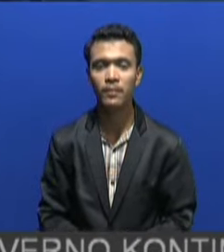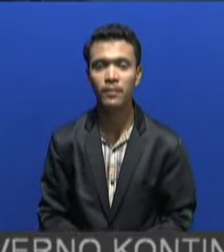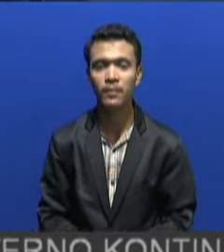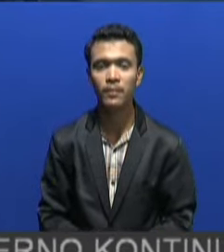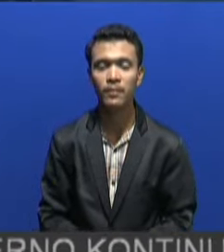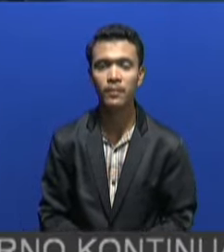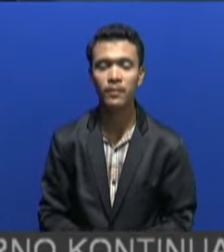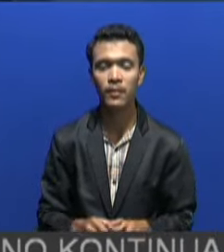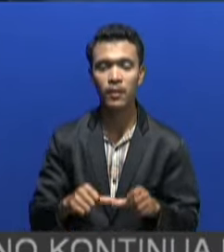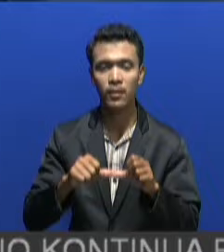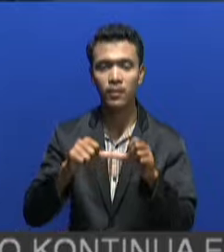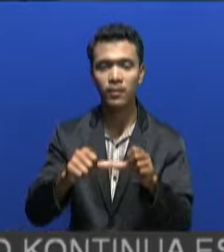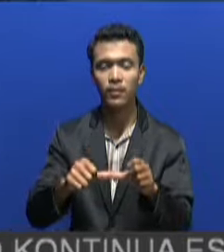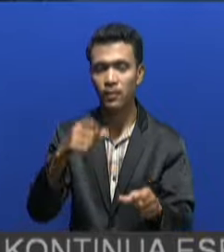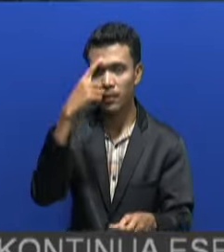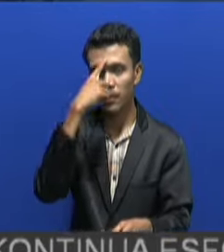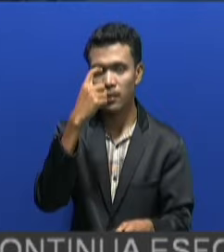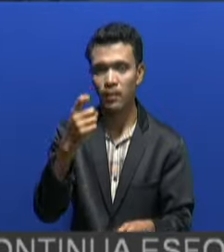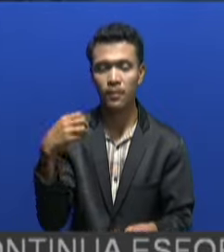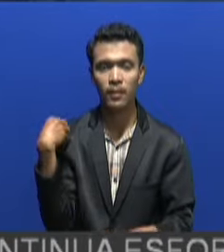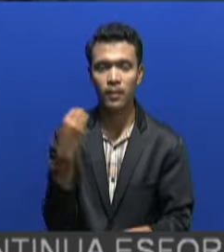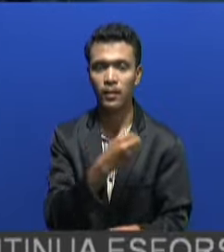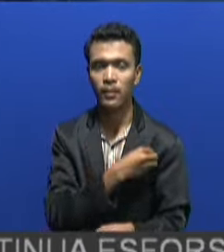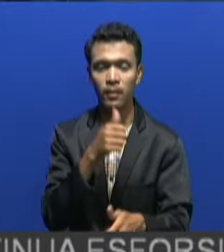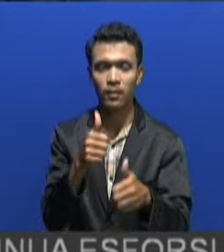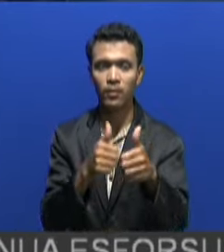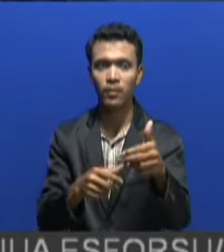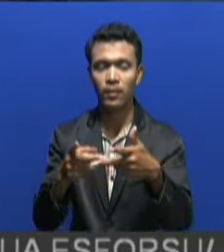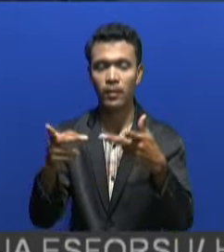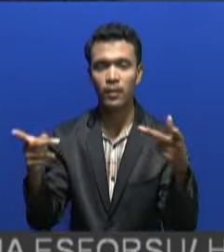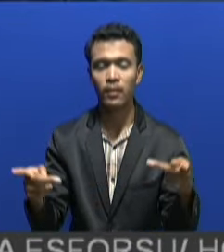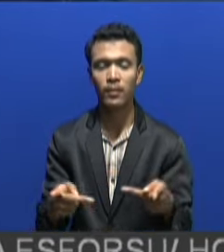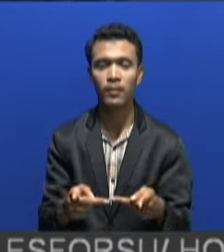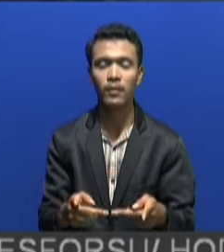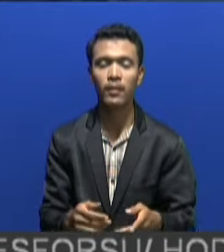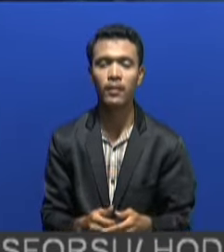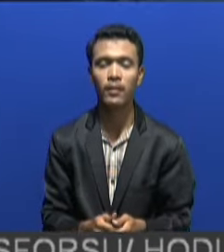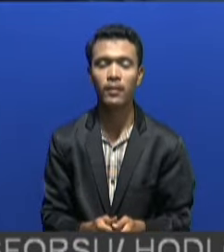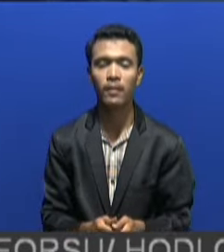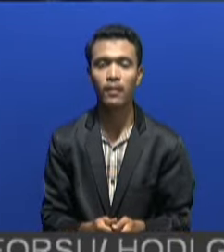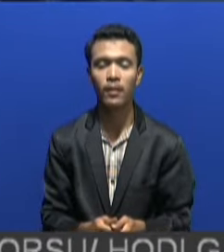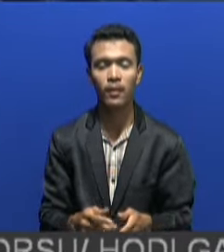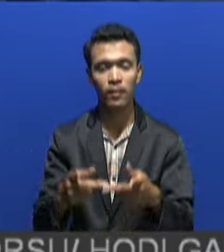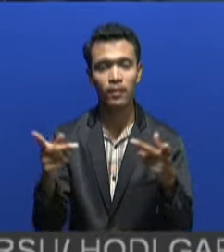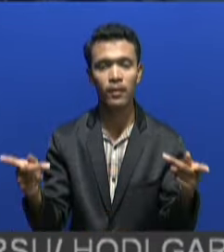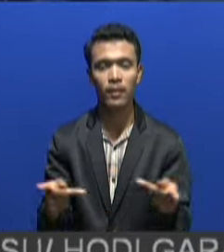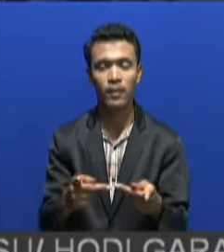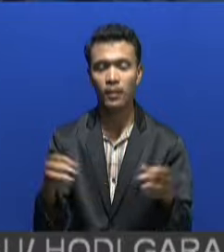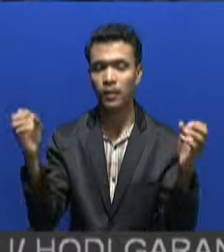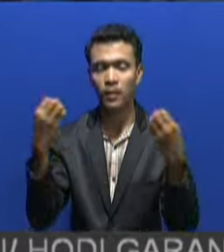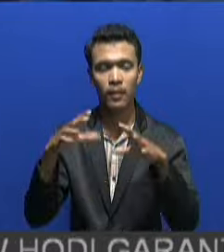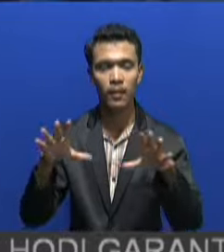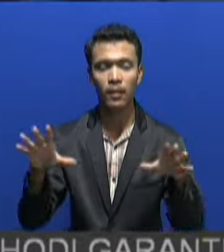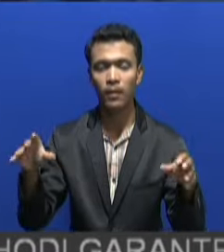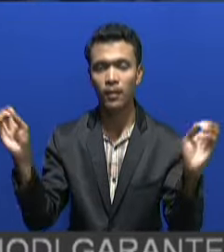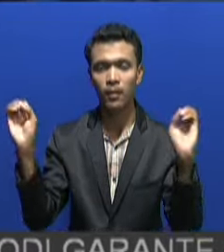ita kontinua tamba ita depende ite ne lokasi. Lokasi tengki mos. Se lokasi lamos antong ne labele ne